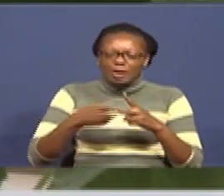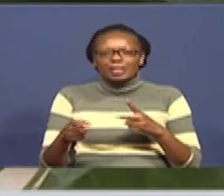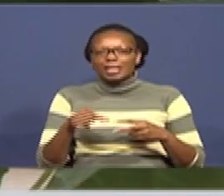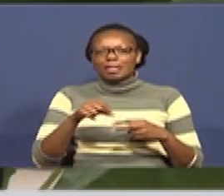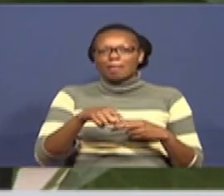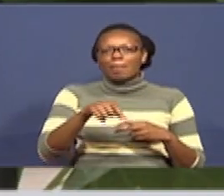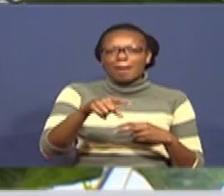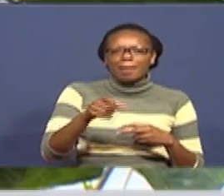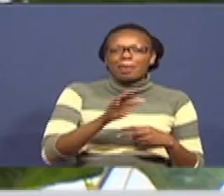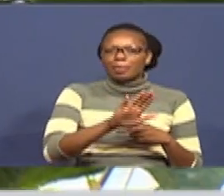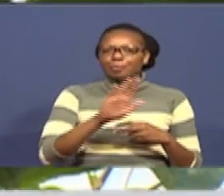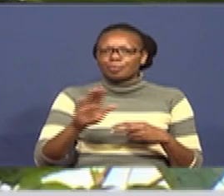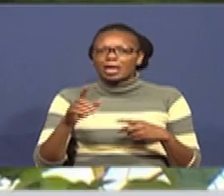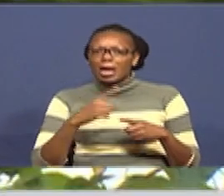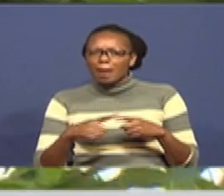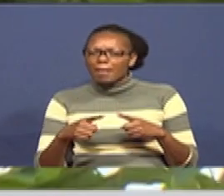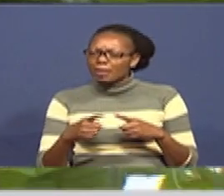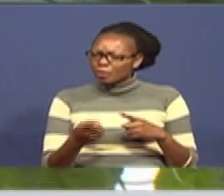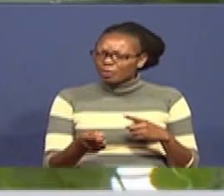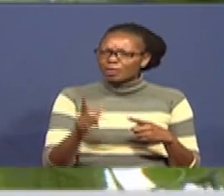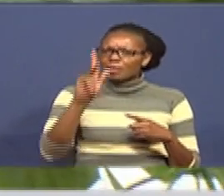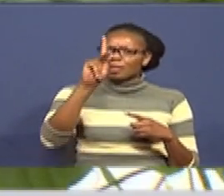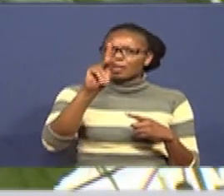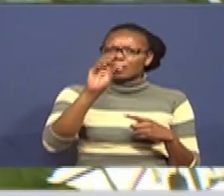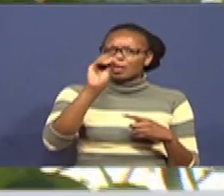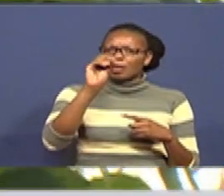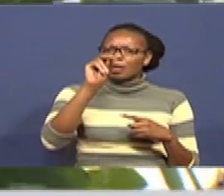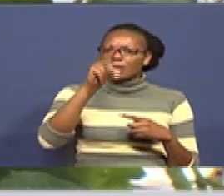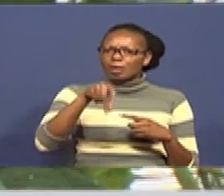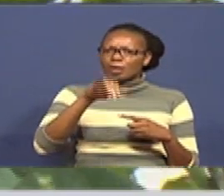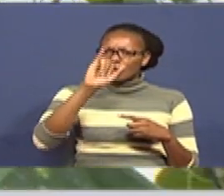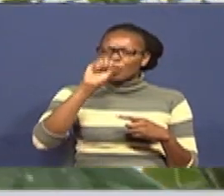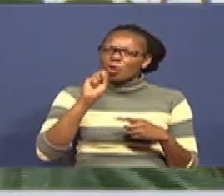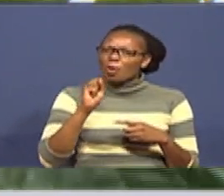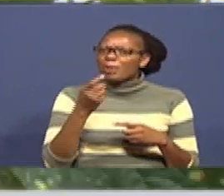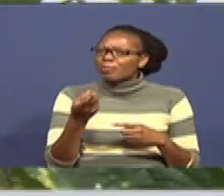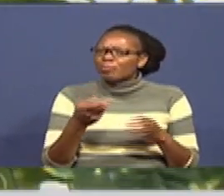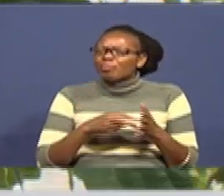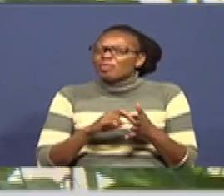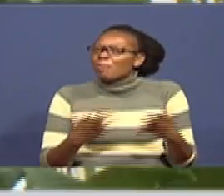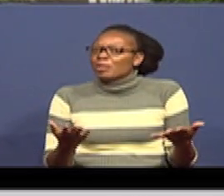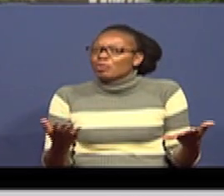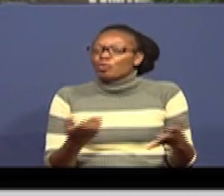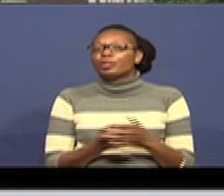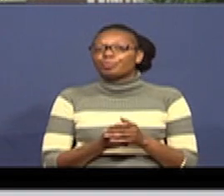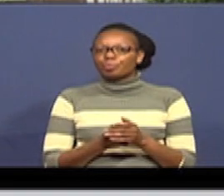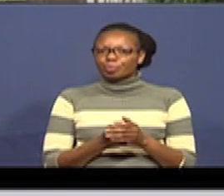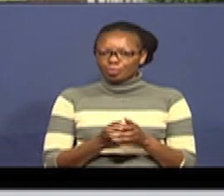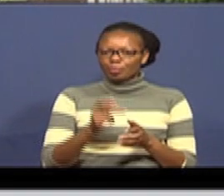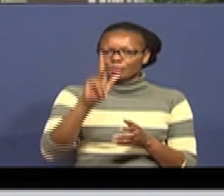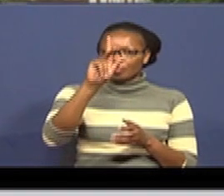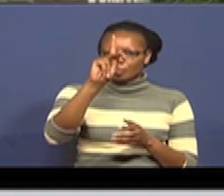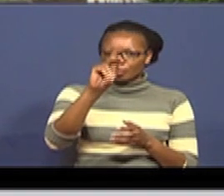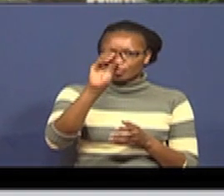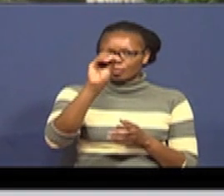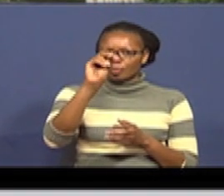kuongeza dhamana kwenye chakula. Mbona basi usivulie nguo ukuzi wa cucumber haswa kwa greenhouse? Lakini hii kopi